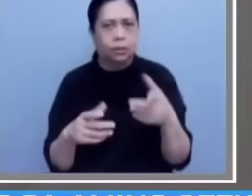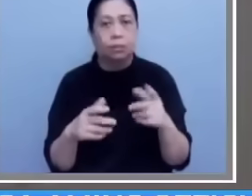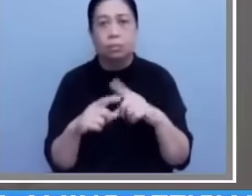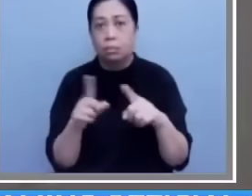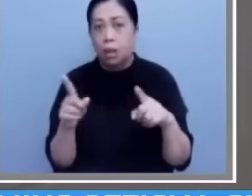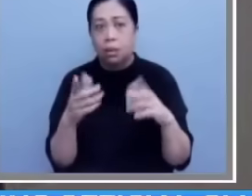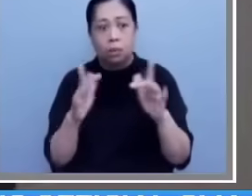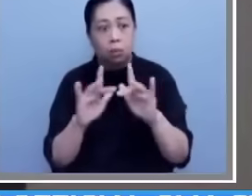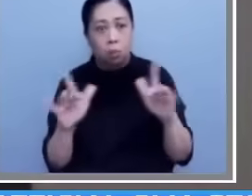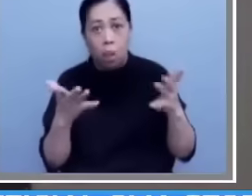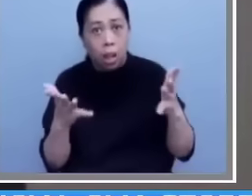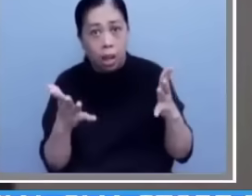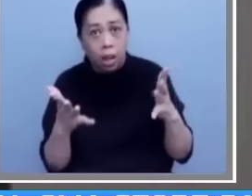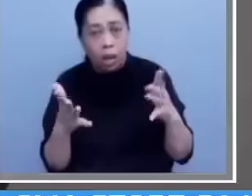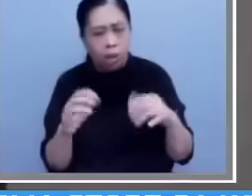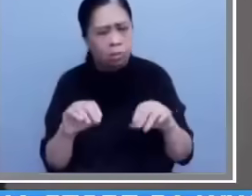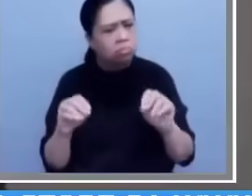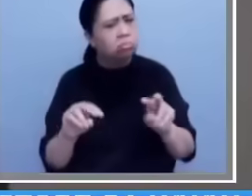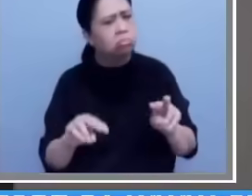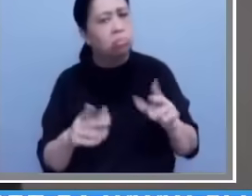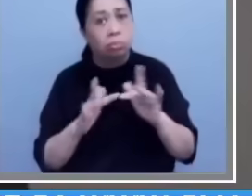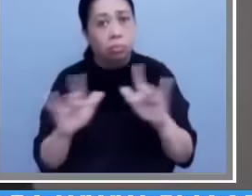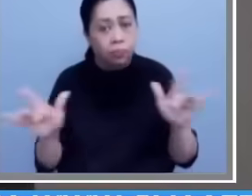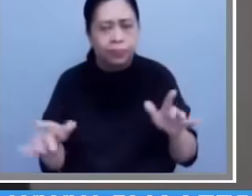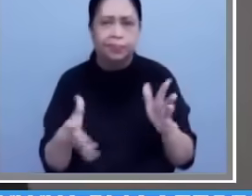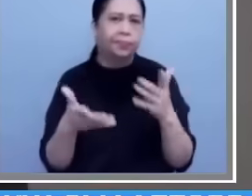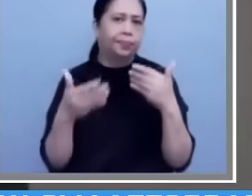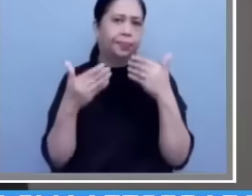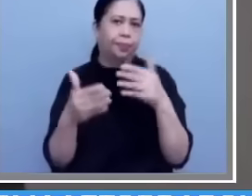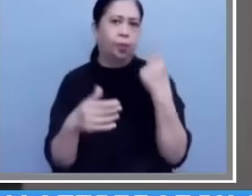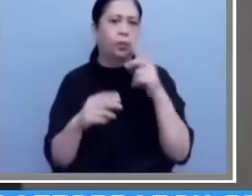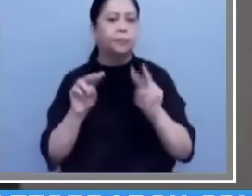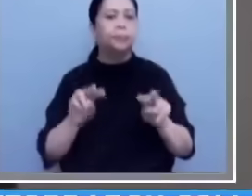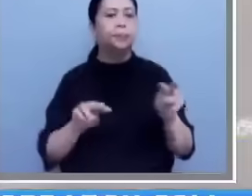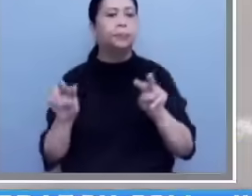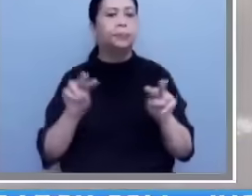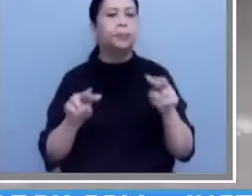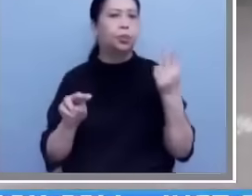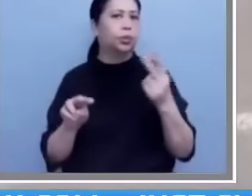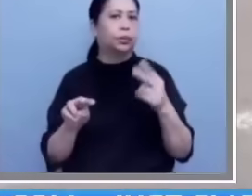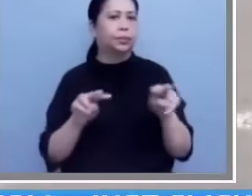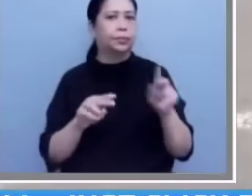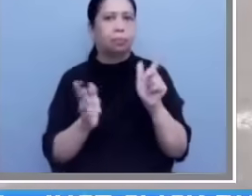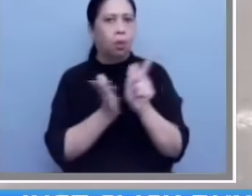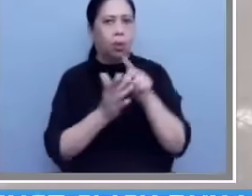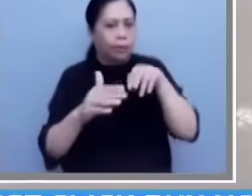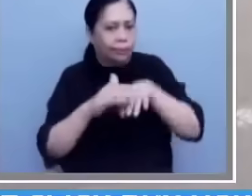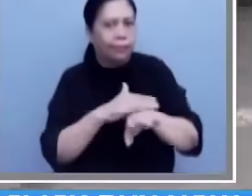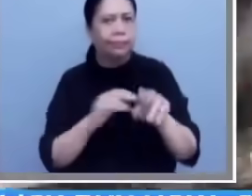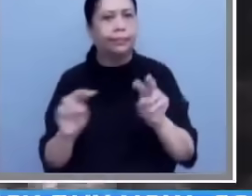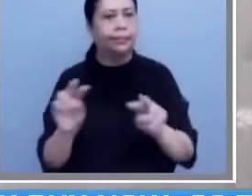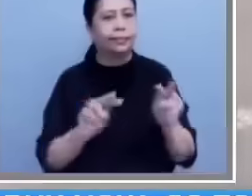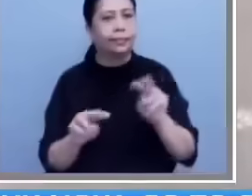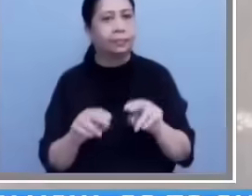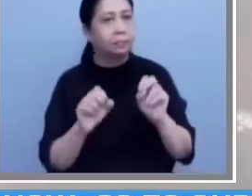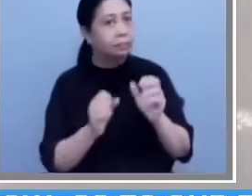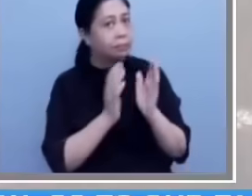of those instances po, ay hanggang visual search lamang po ang po pwedeng gawin ng ating mga pulis. Pwede ba silang hinga ng